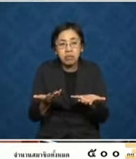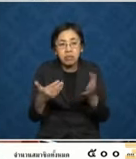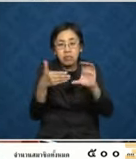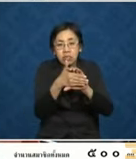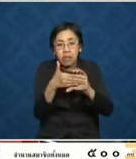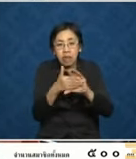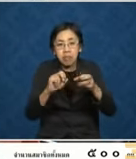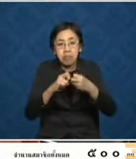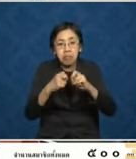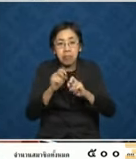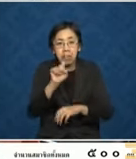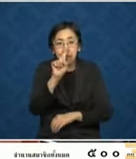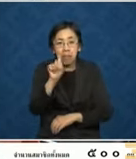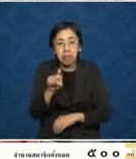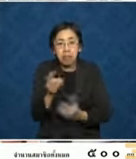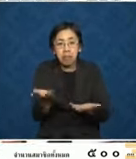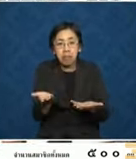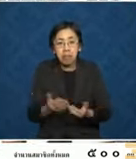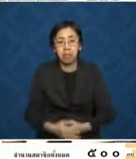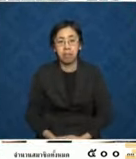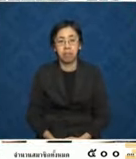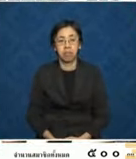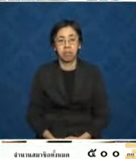ไลด์มีปัญหาหรือเปล่าครับ